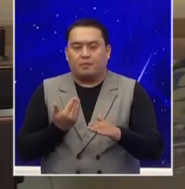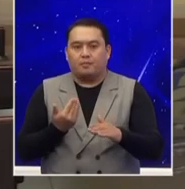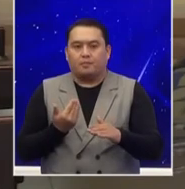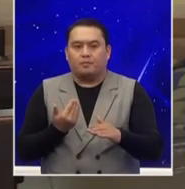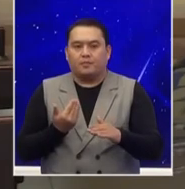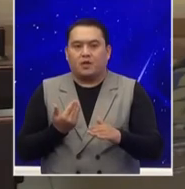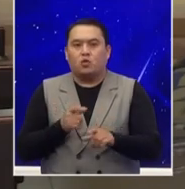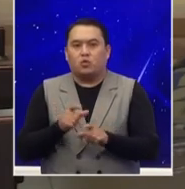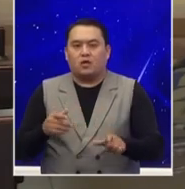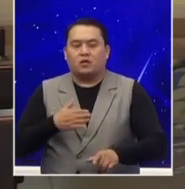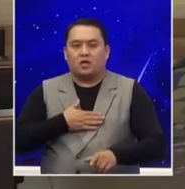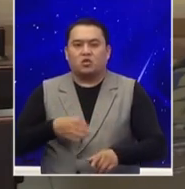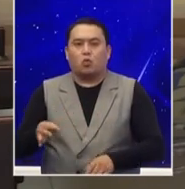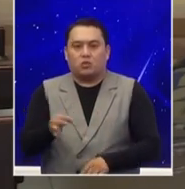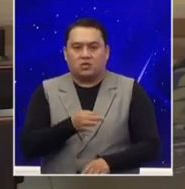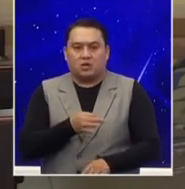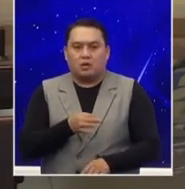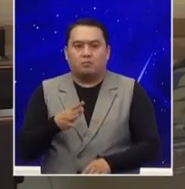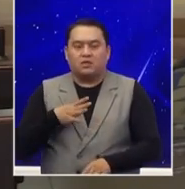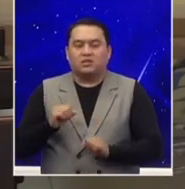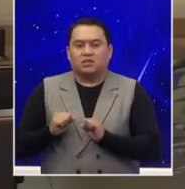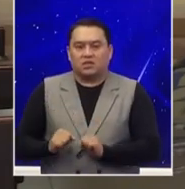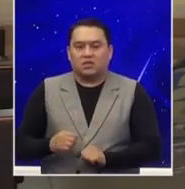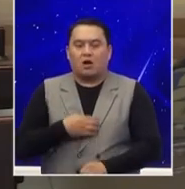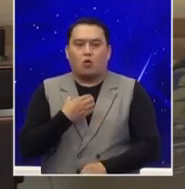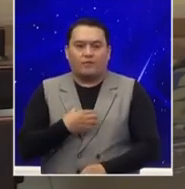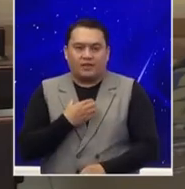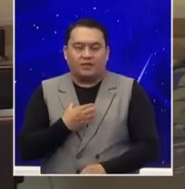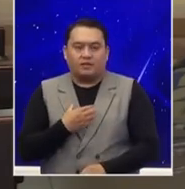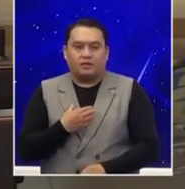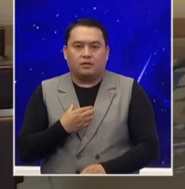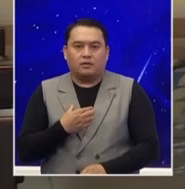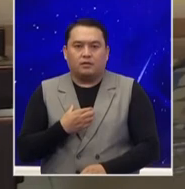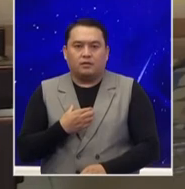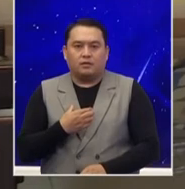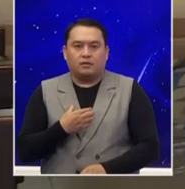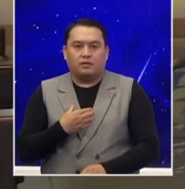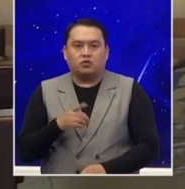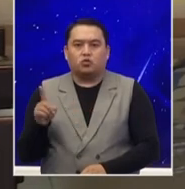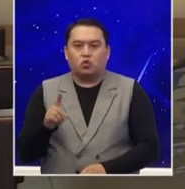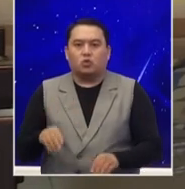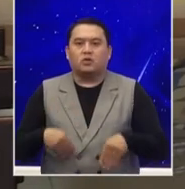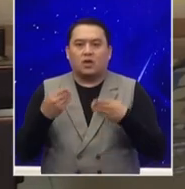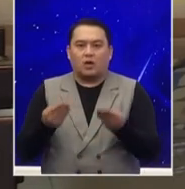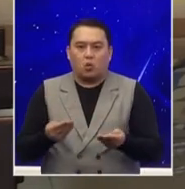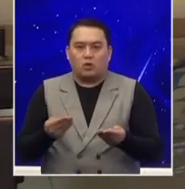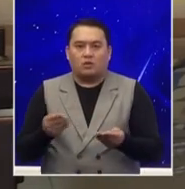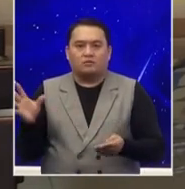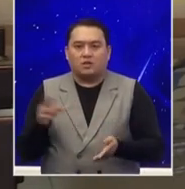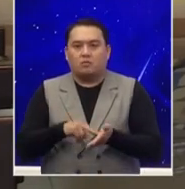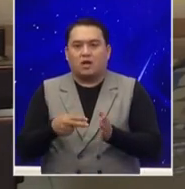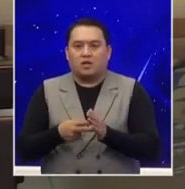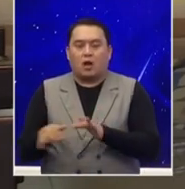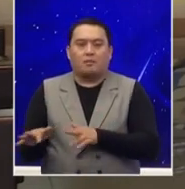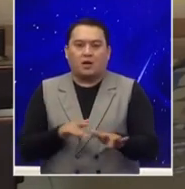граждан нашей области быть застрахованным то есть что это дает это все все плановой